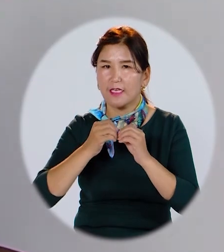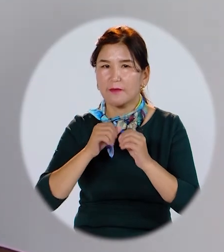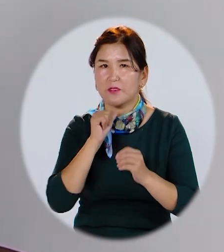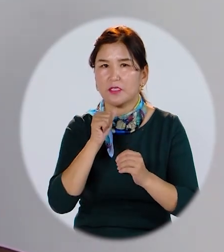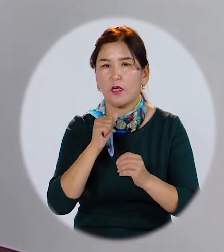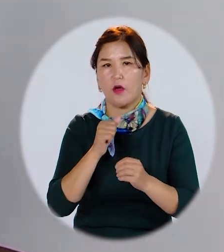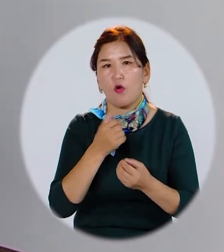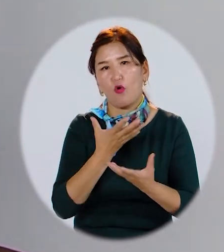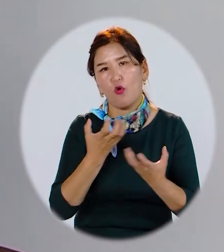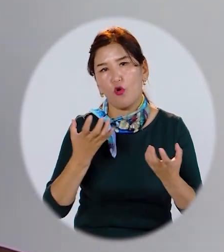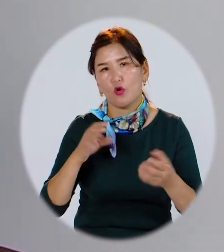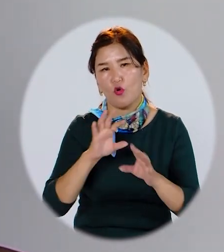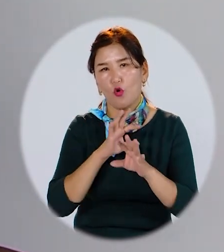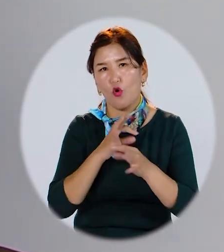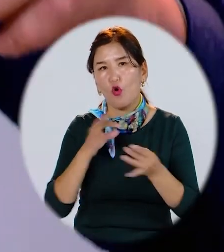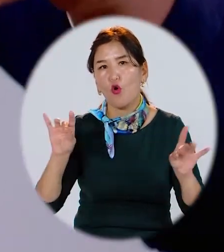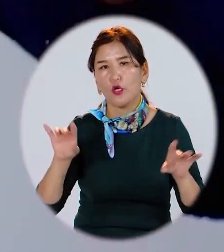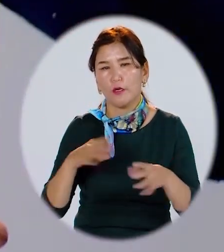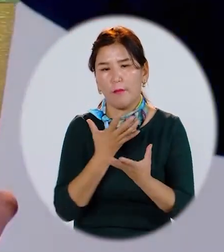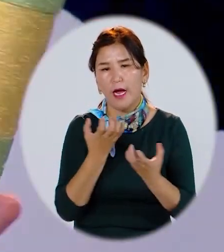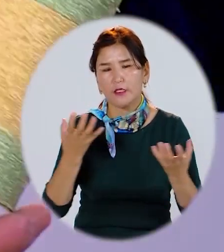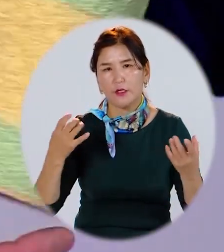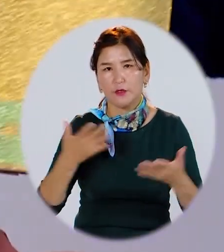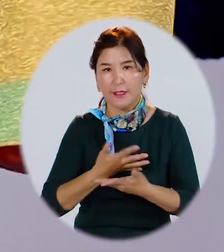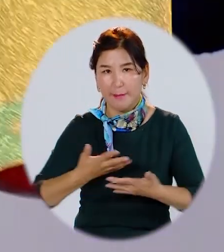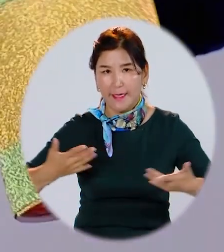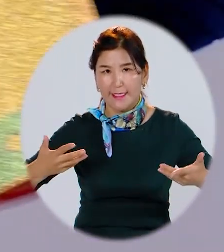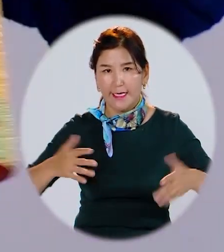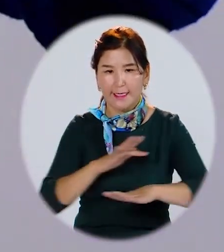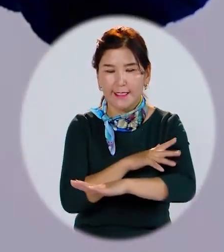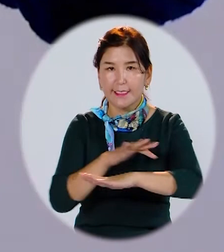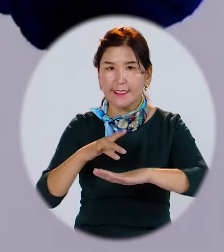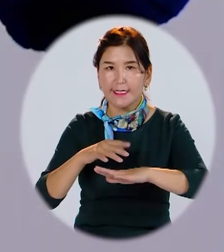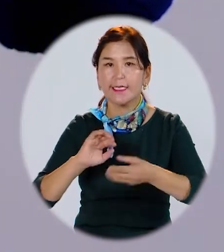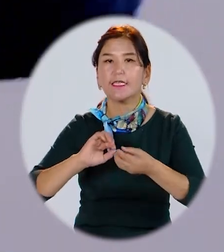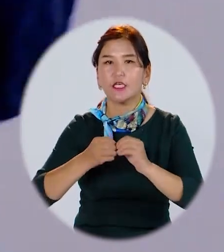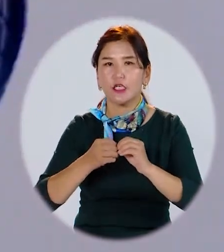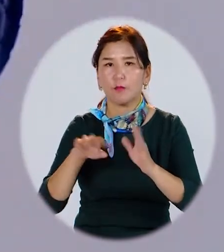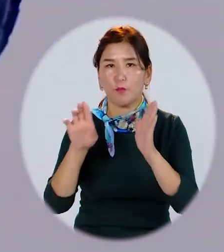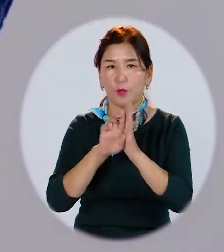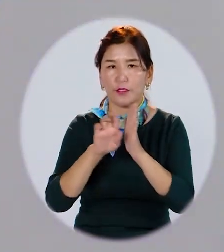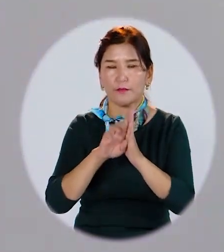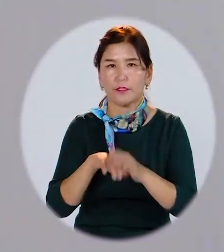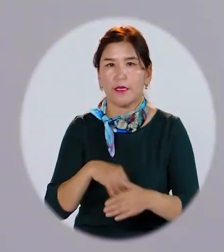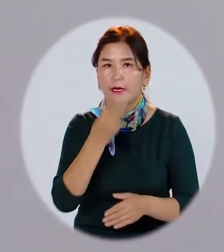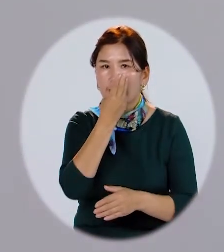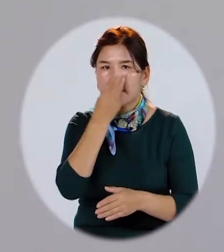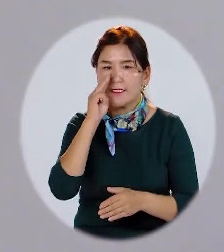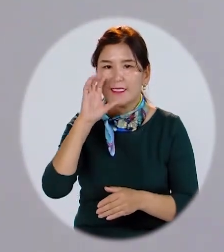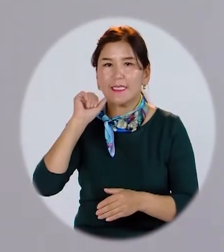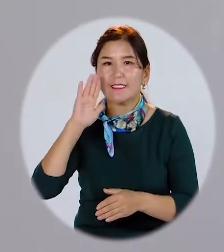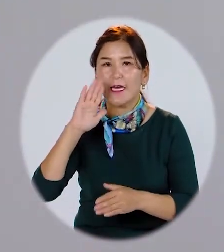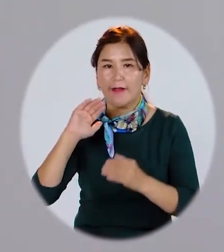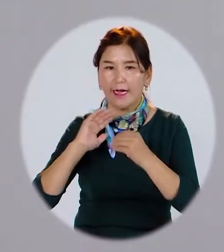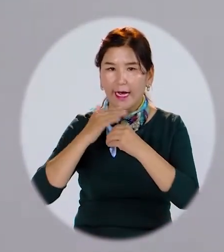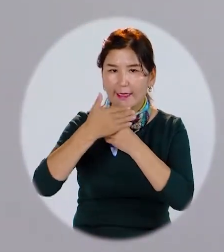одоо материалдаар янз янзын одоо төрөл бүрийн хийц хэлбэртэйгээр хийж болно. Өөрөөр хэлэх юм бол цэцгийн савын гадна талыг